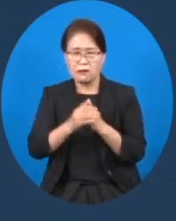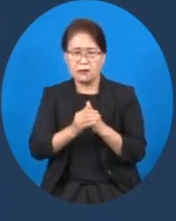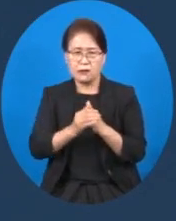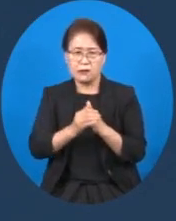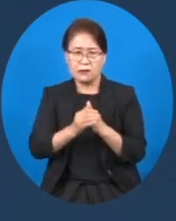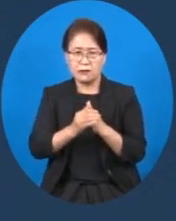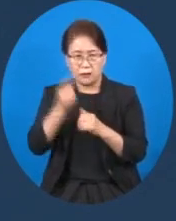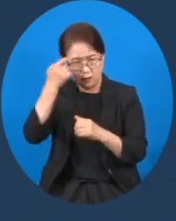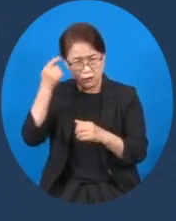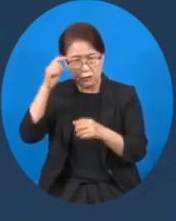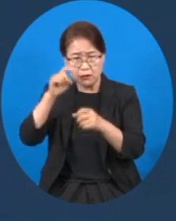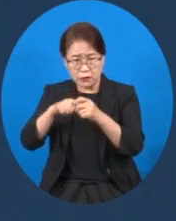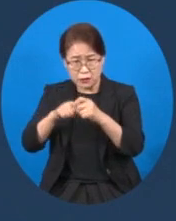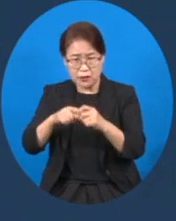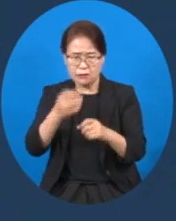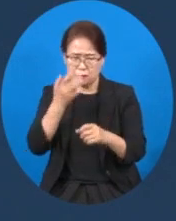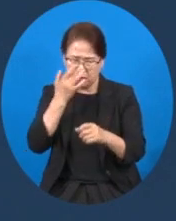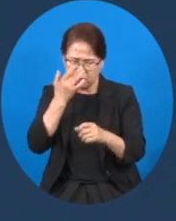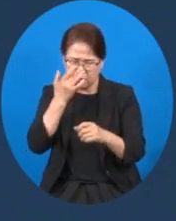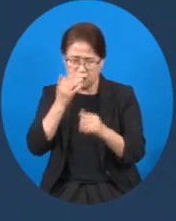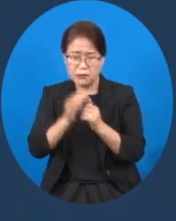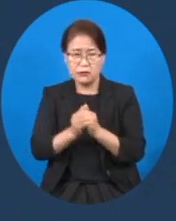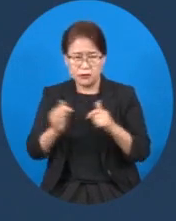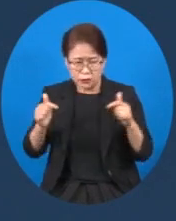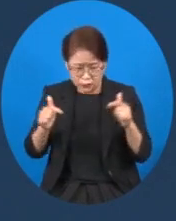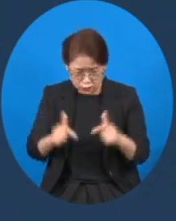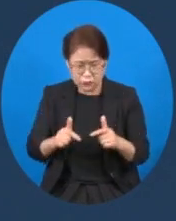말씀을 전하셨습니다.